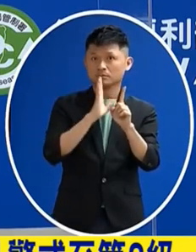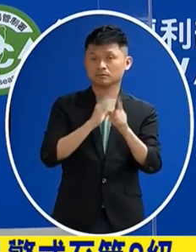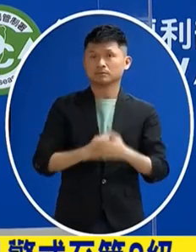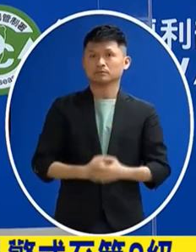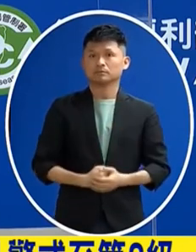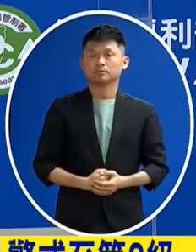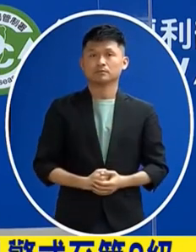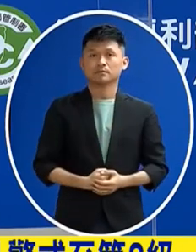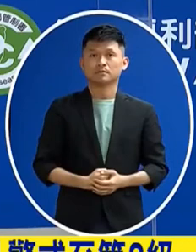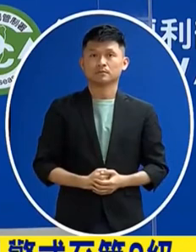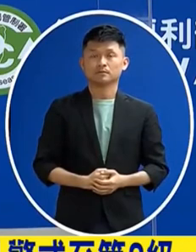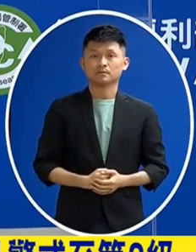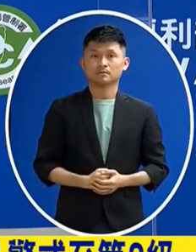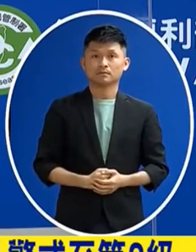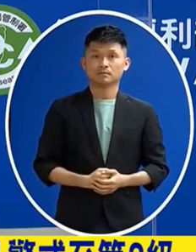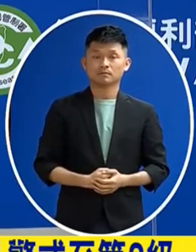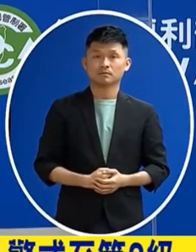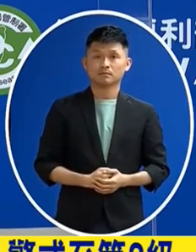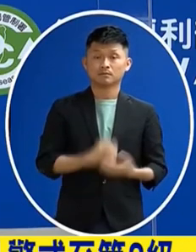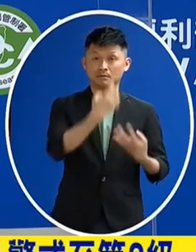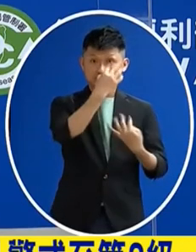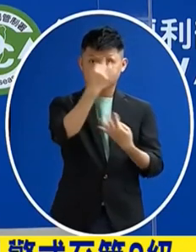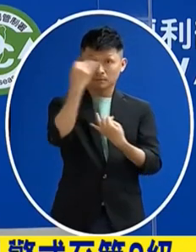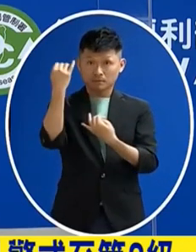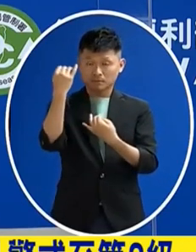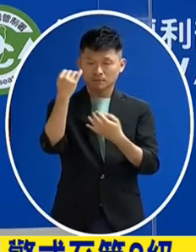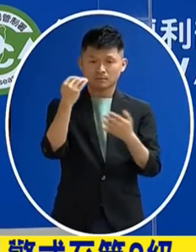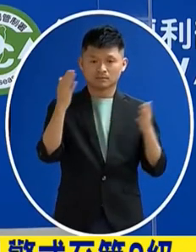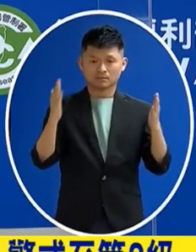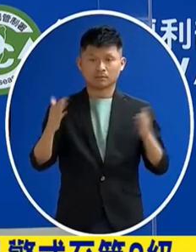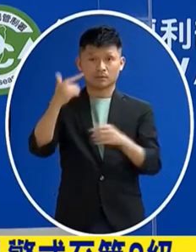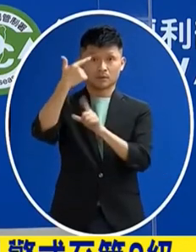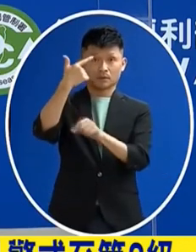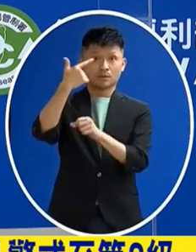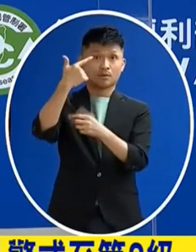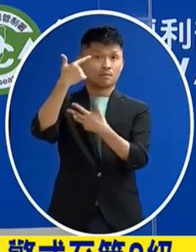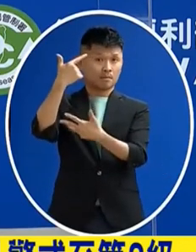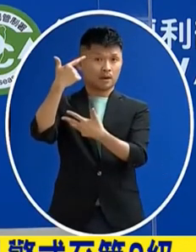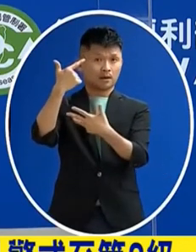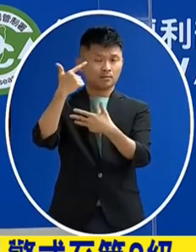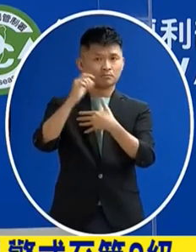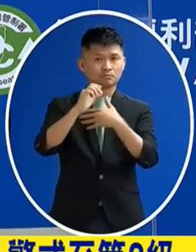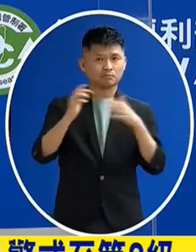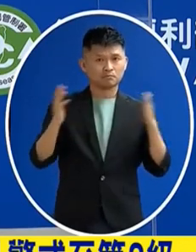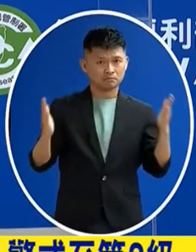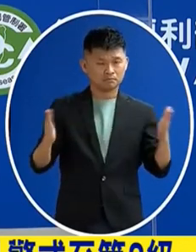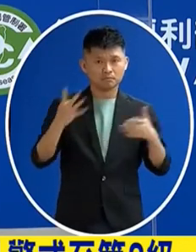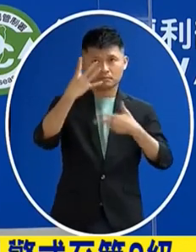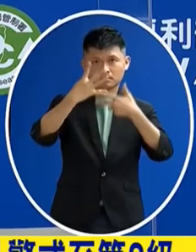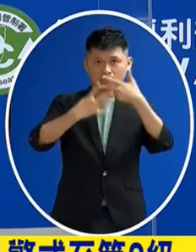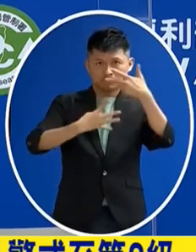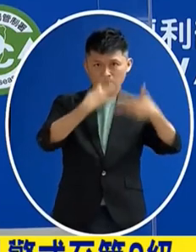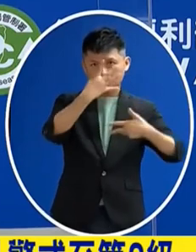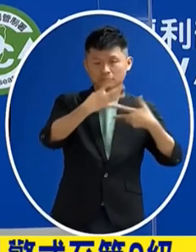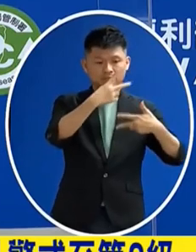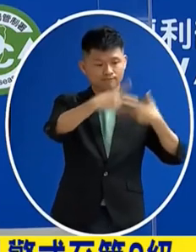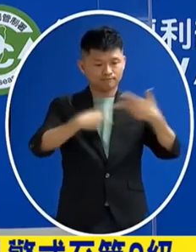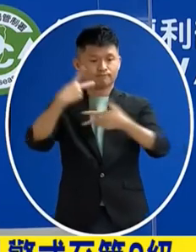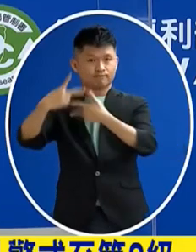我们哈这个时间实施的日期到6月8号，4周哈，观察2个循环哈。